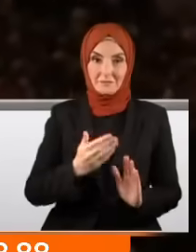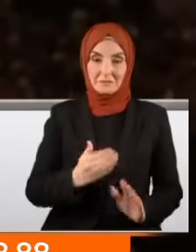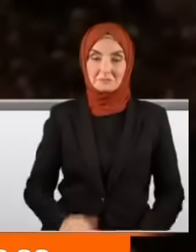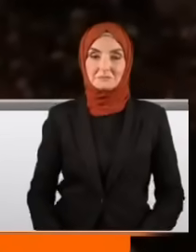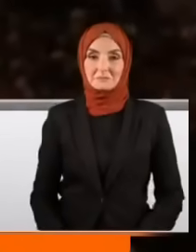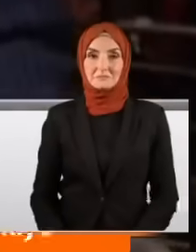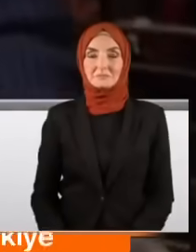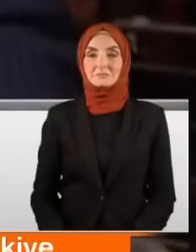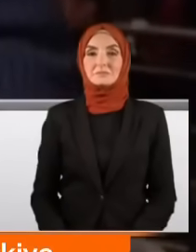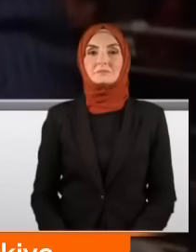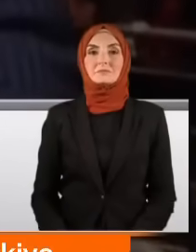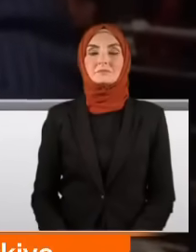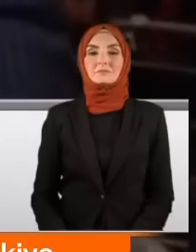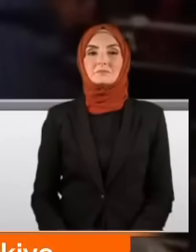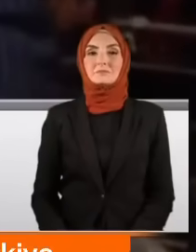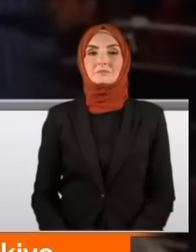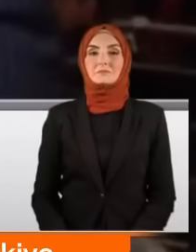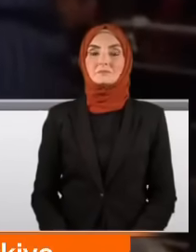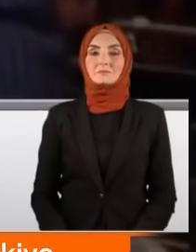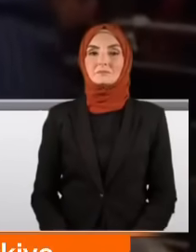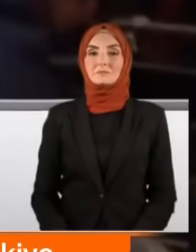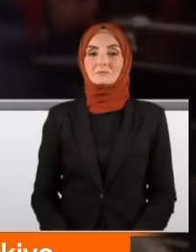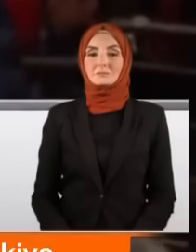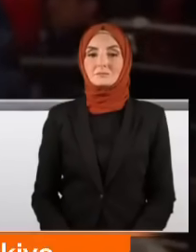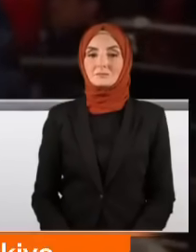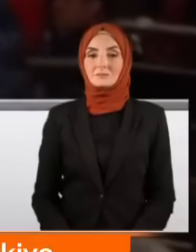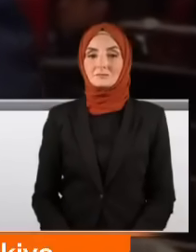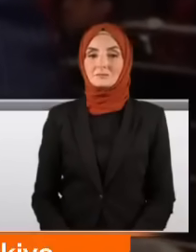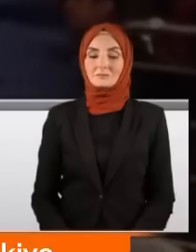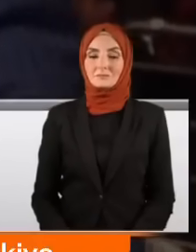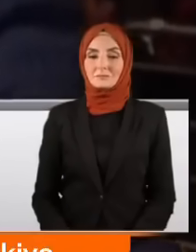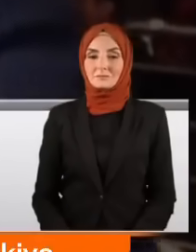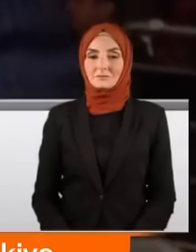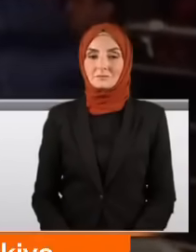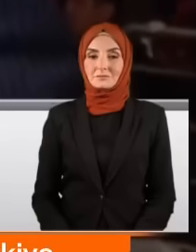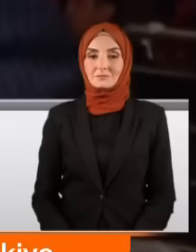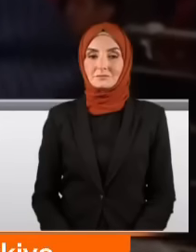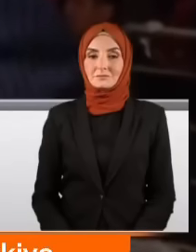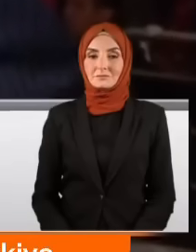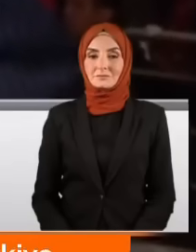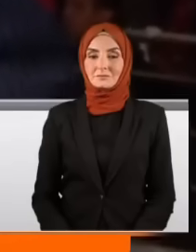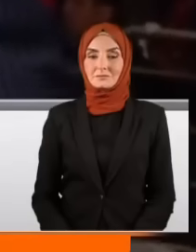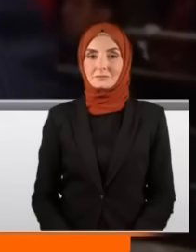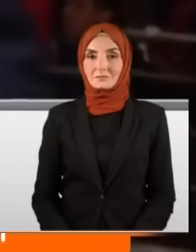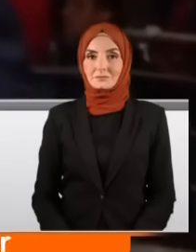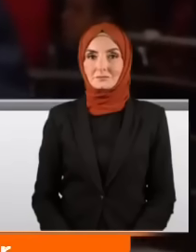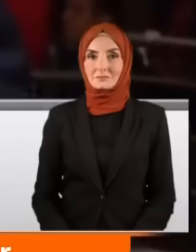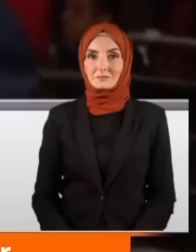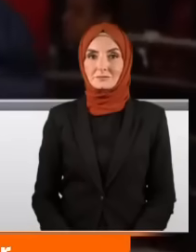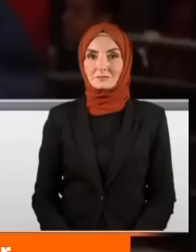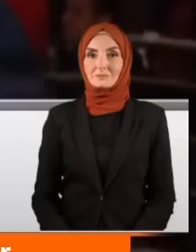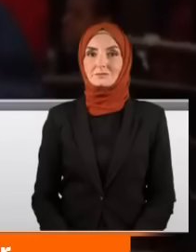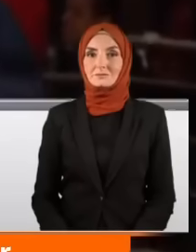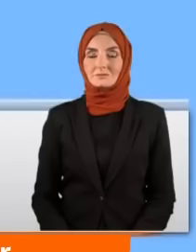var Tab da Sayın cumhurbaşkanımı arz edeceğiz kabinede tartışacağız ve ondan sonra da Sayın Cumhurbaşkanımız bu açıklamayı